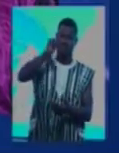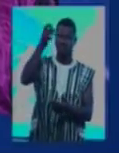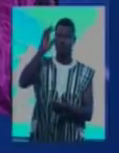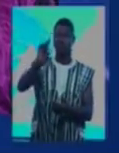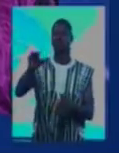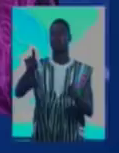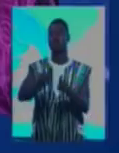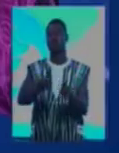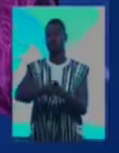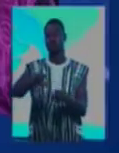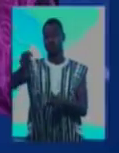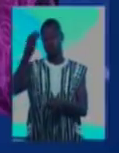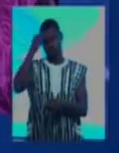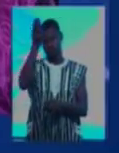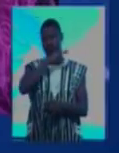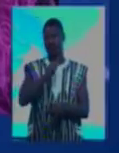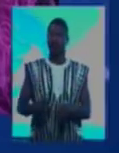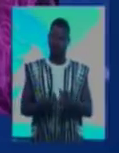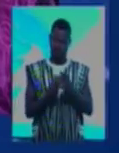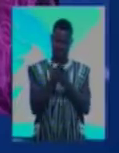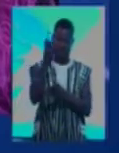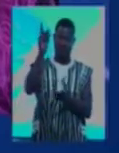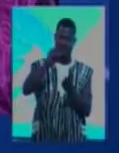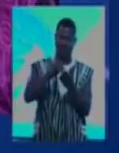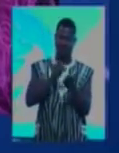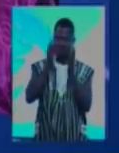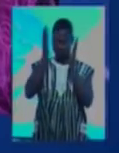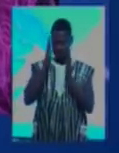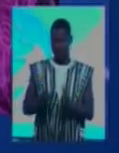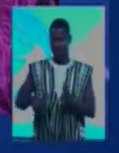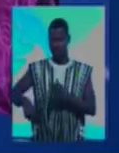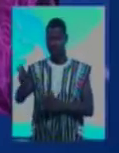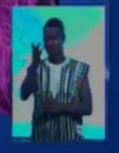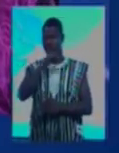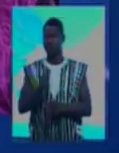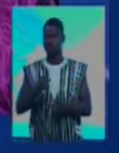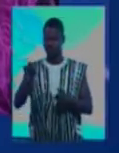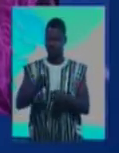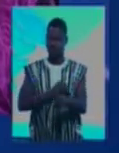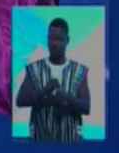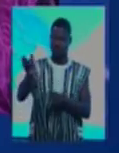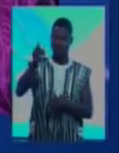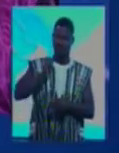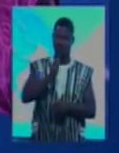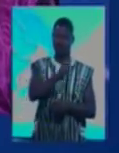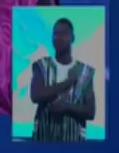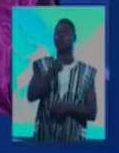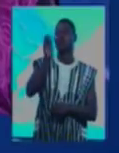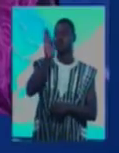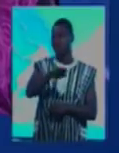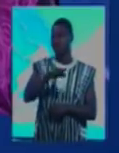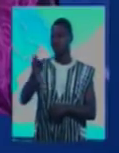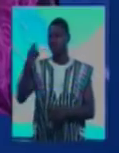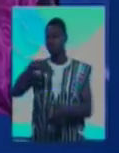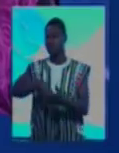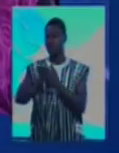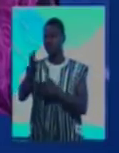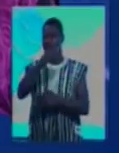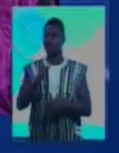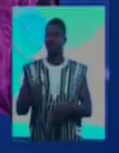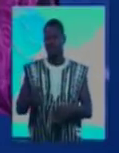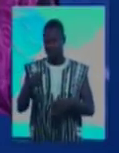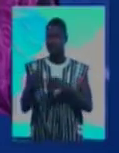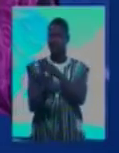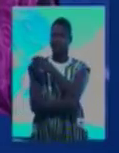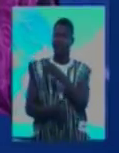ministre de la promotion des droits humains, vous avez occupé aussi un poste d'ambassadeur du Burkina Faso dans les pays nordiques et